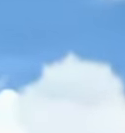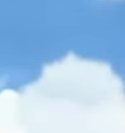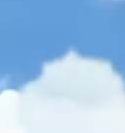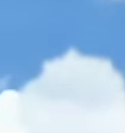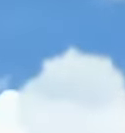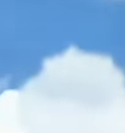с